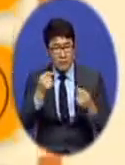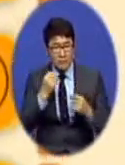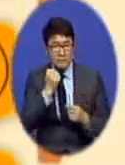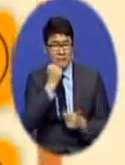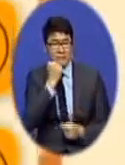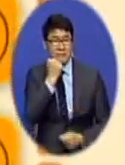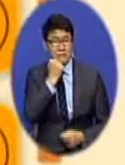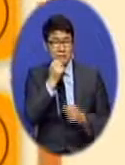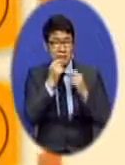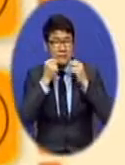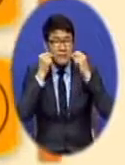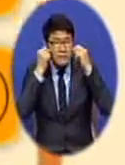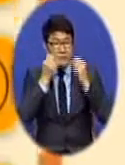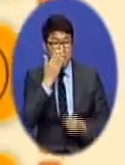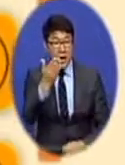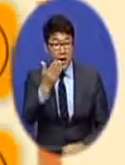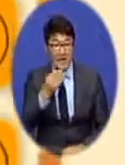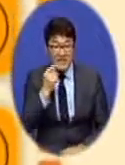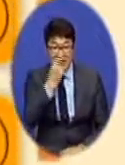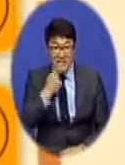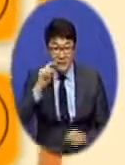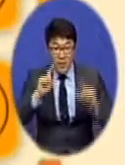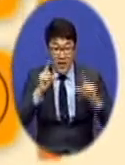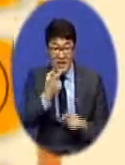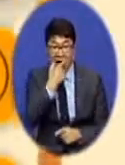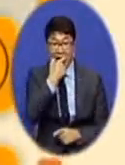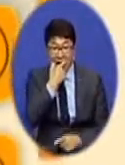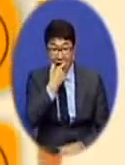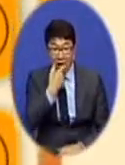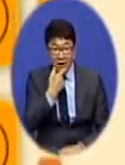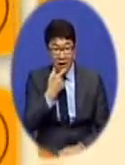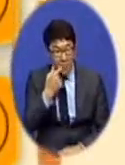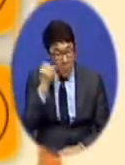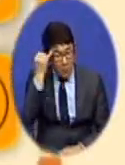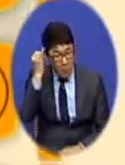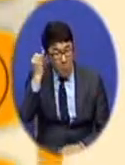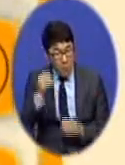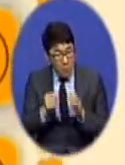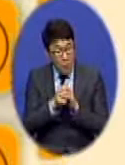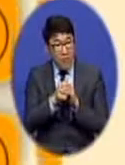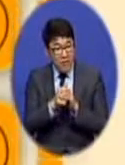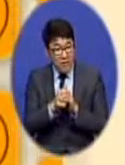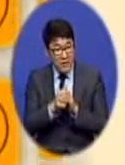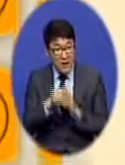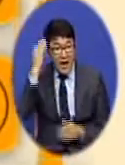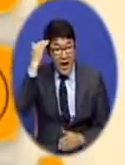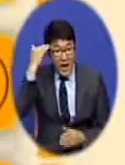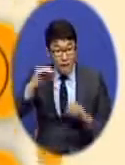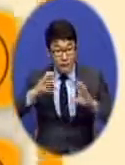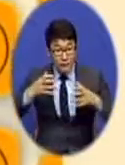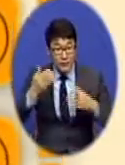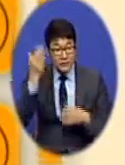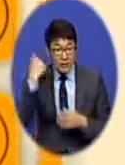아 웃는 얼굴이 된다는 거죠. 이 모양이 틀리 특유. 네네. 야 저 그런 걸 또 개발하네. 아니 근데 예. 저는 이 한국에도요.